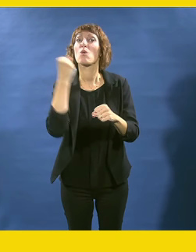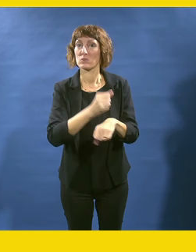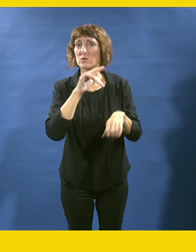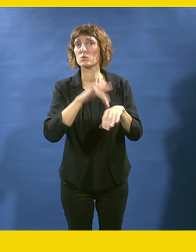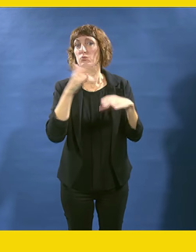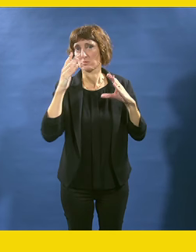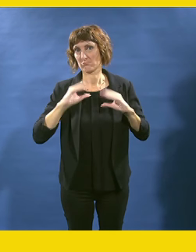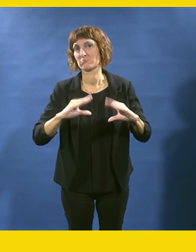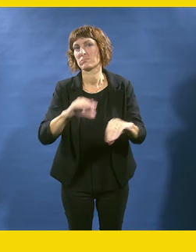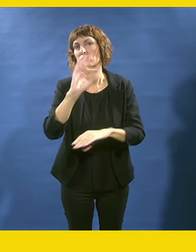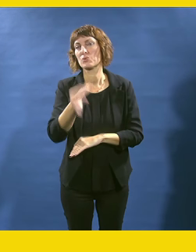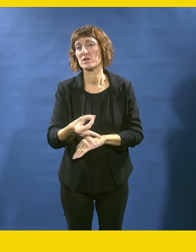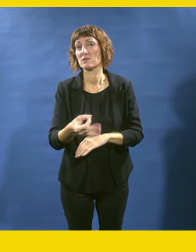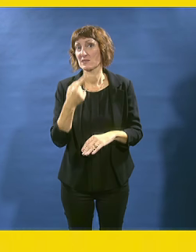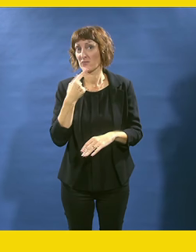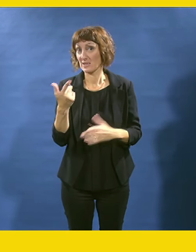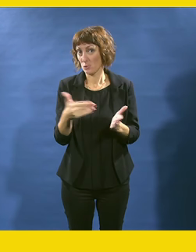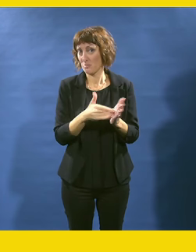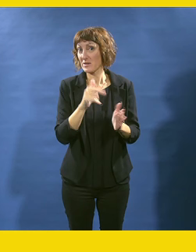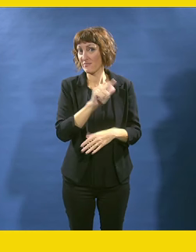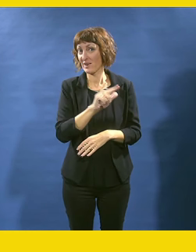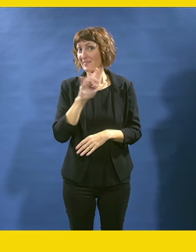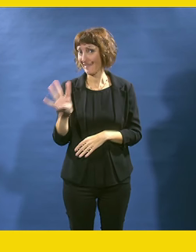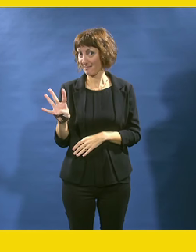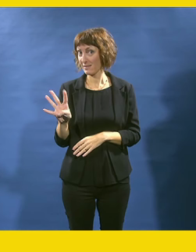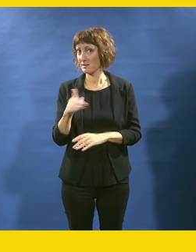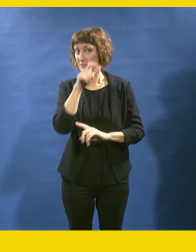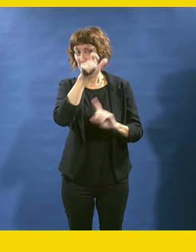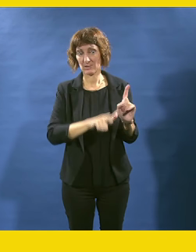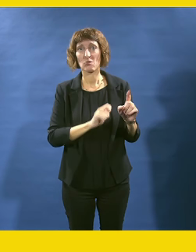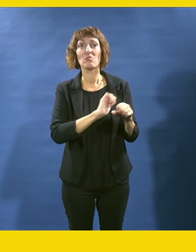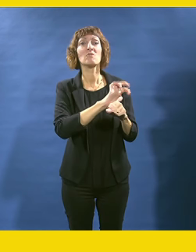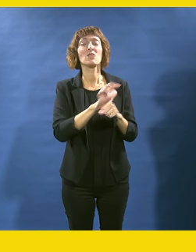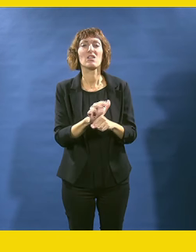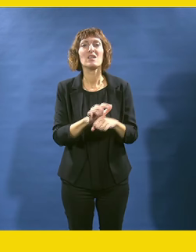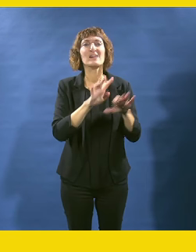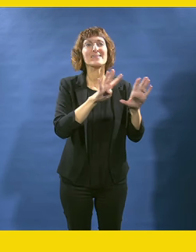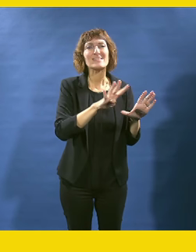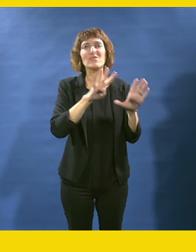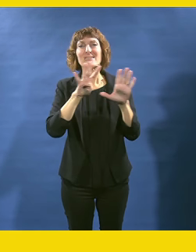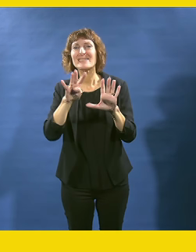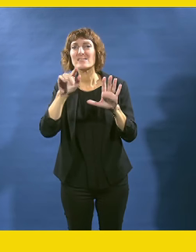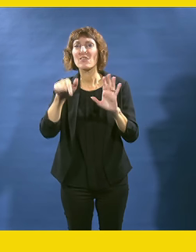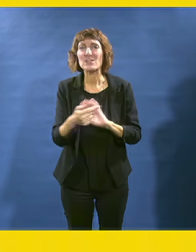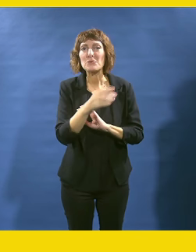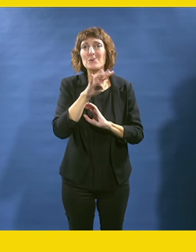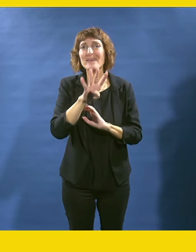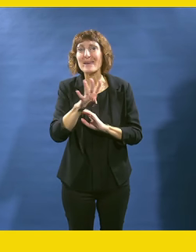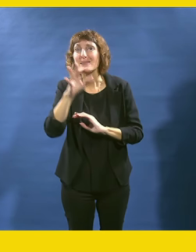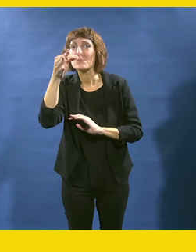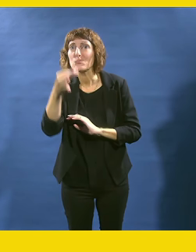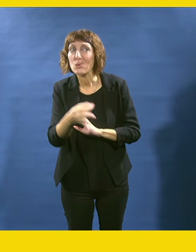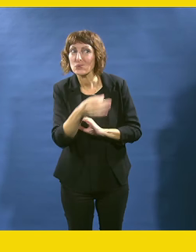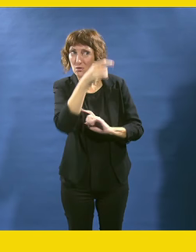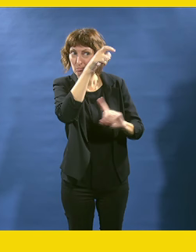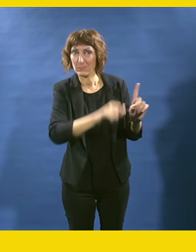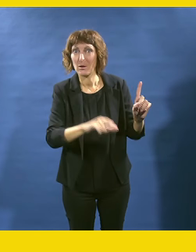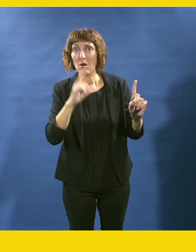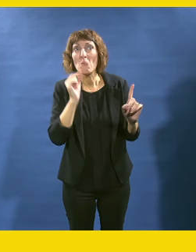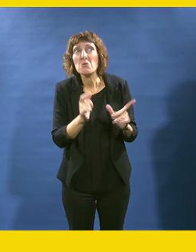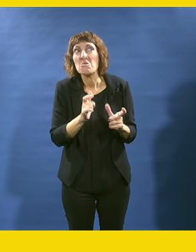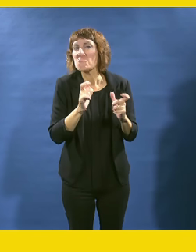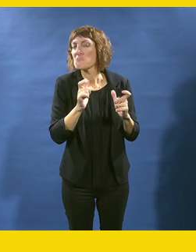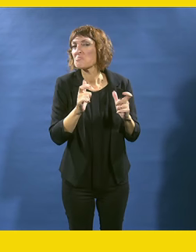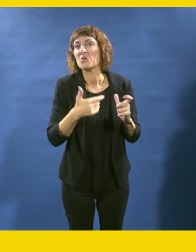2024, quand on viole, on a 99,4% de chances pour qu'il ne se passe rien et que